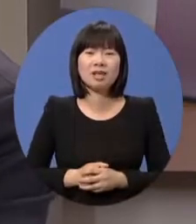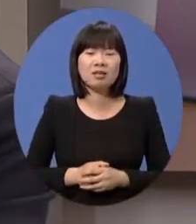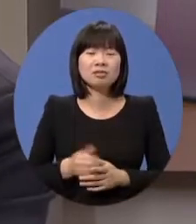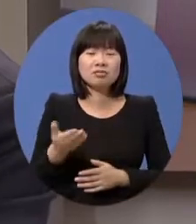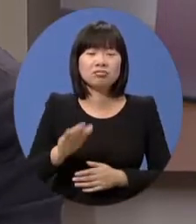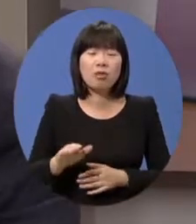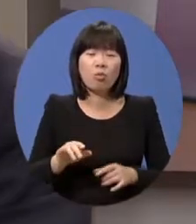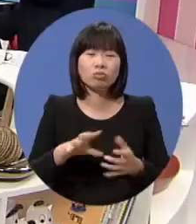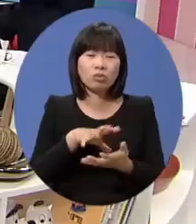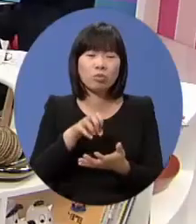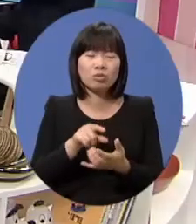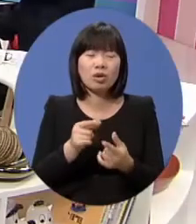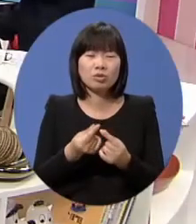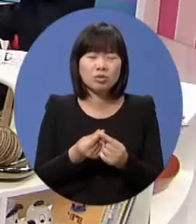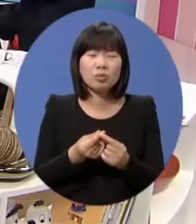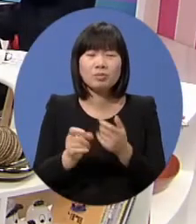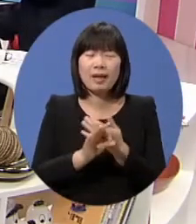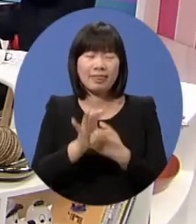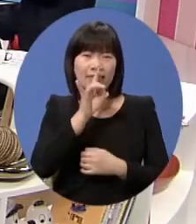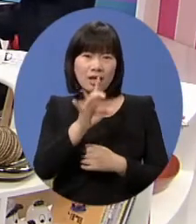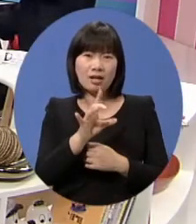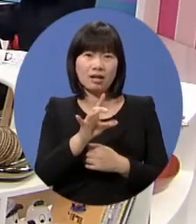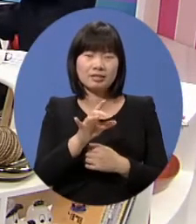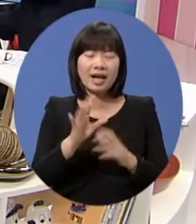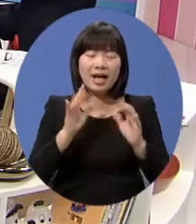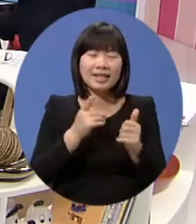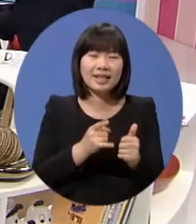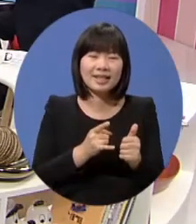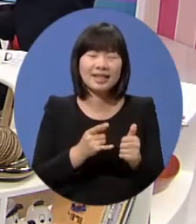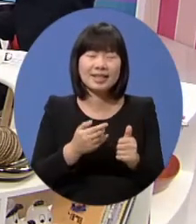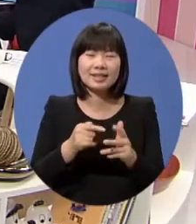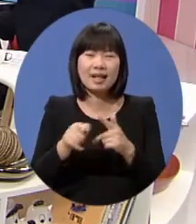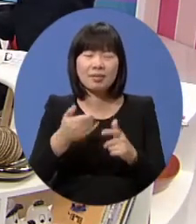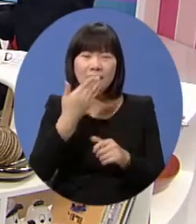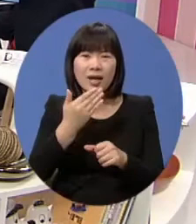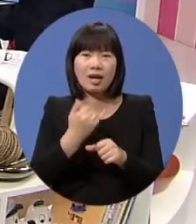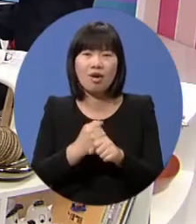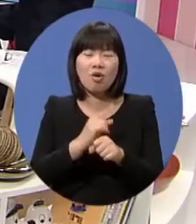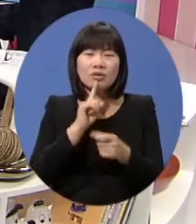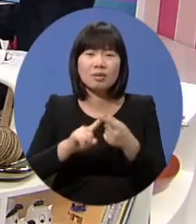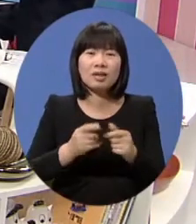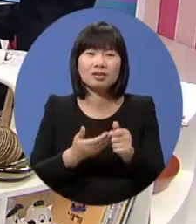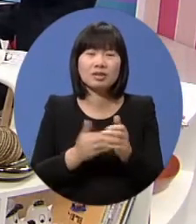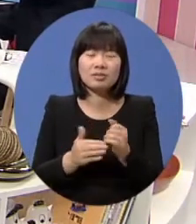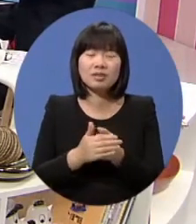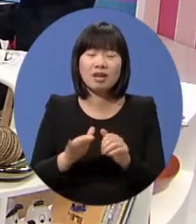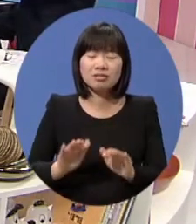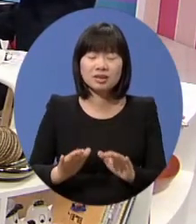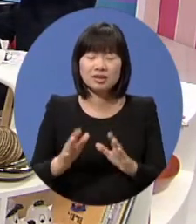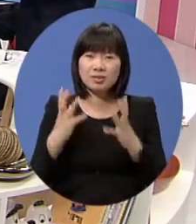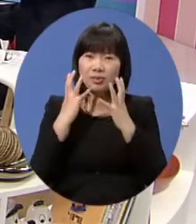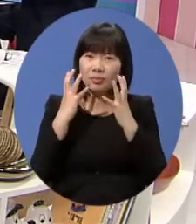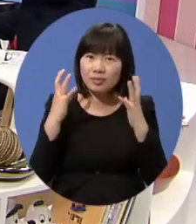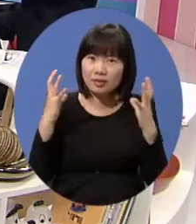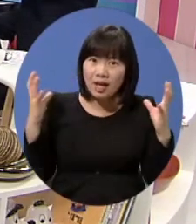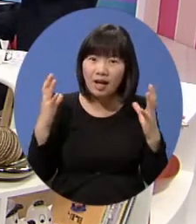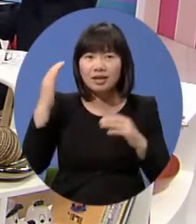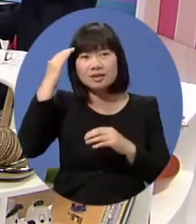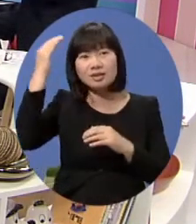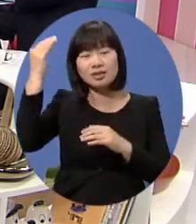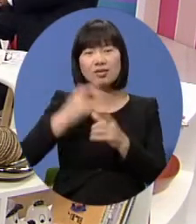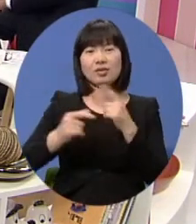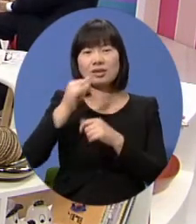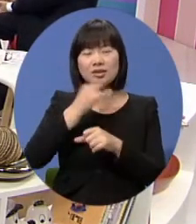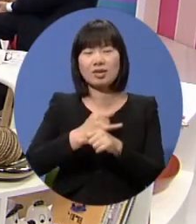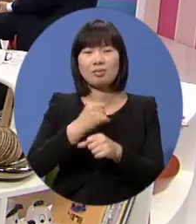키가 안 클 거 아니에요. 네. 그래서 애들한테는 자기가 납득할 수 있는 언어로서 이야기를 해줘가지고 키가 크고 싶으면 지금 약간 살이 찌는 게 키가 더 클 수 있다는 것을 말해주는 게